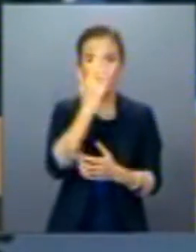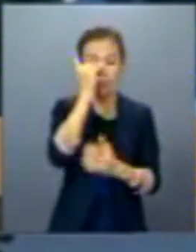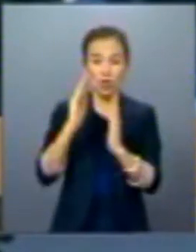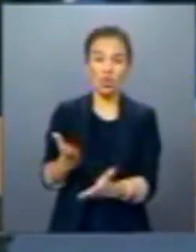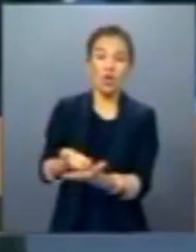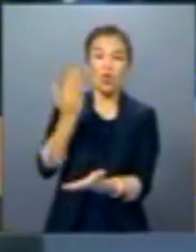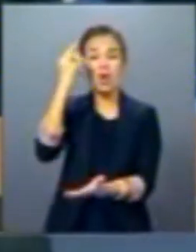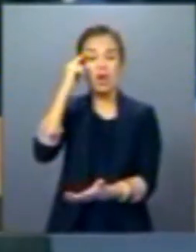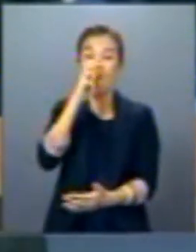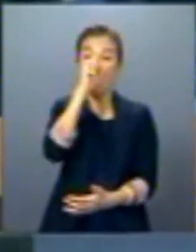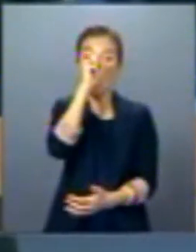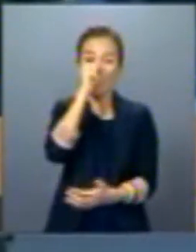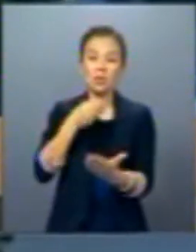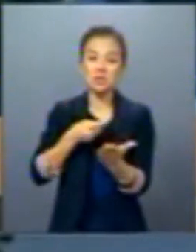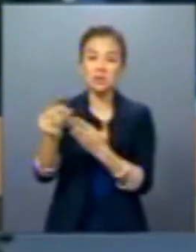ใช่ไหม